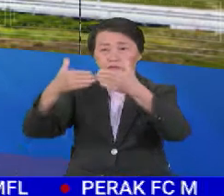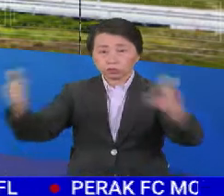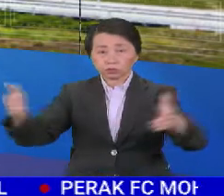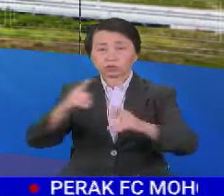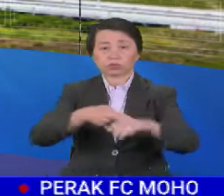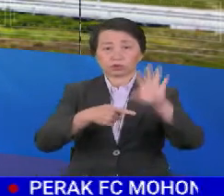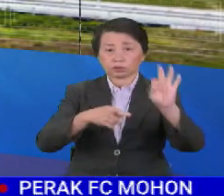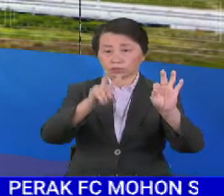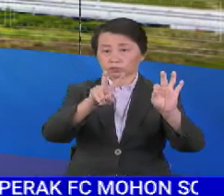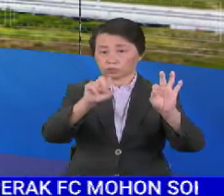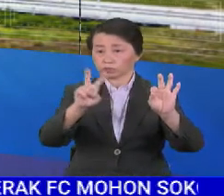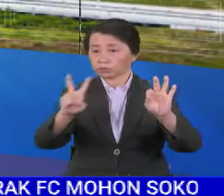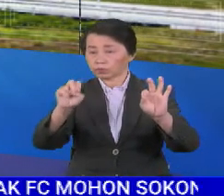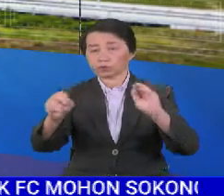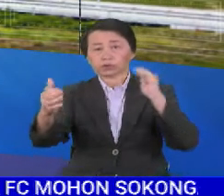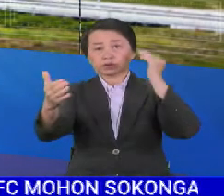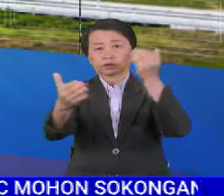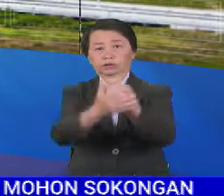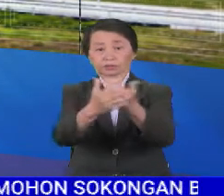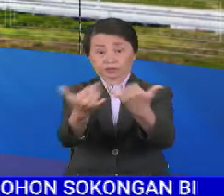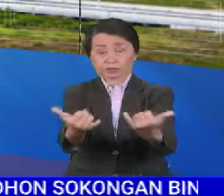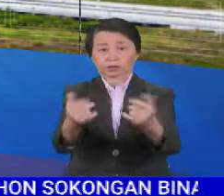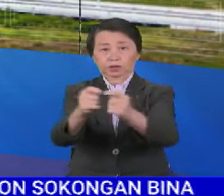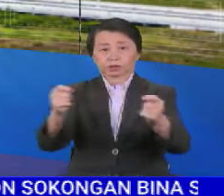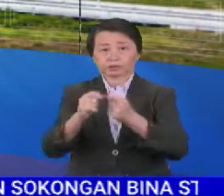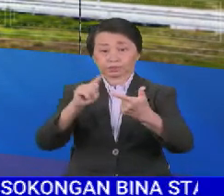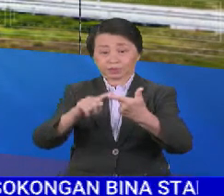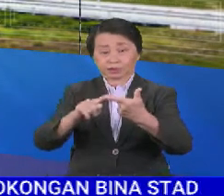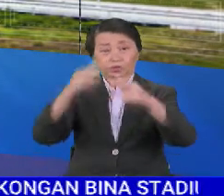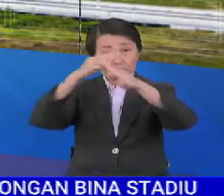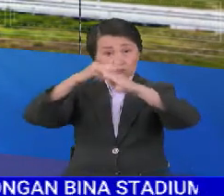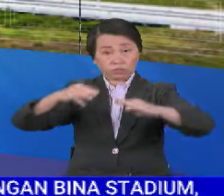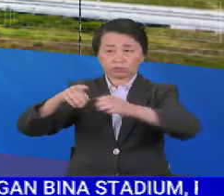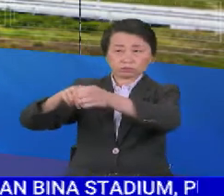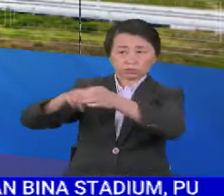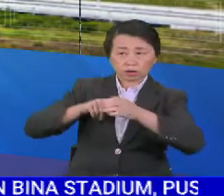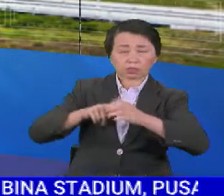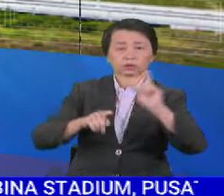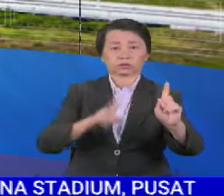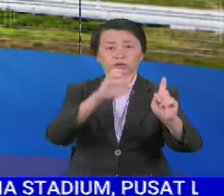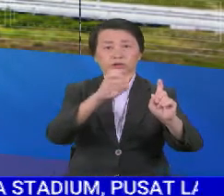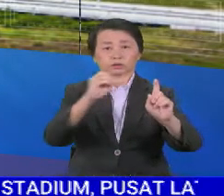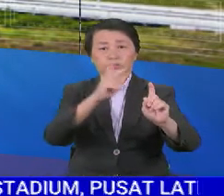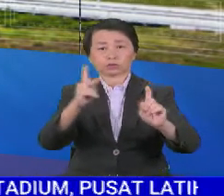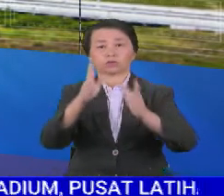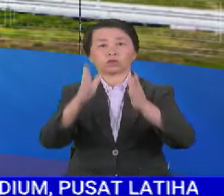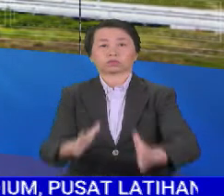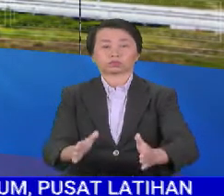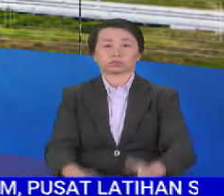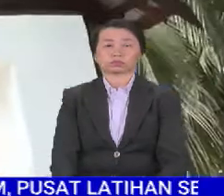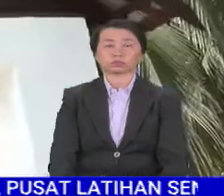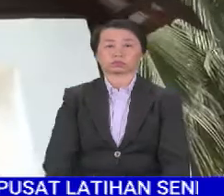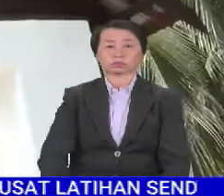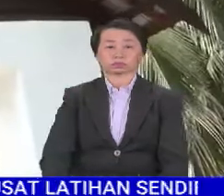pada September 2020 sehingga kini lokasi berkenaan telah berjanji menarik hampir 100.000 pengunjung